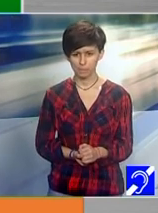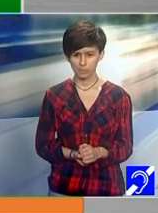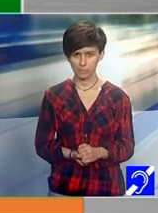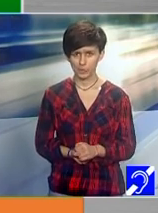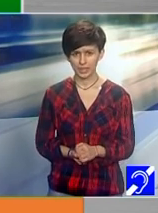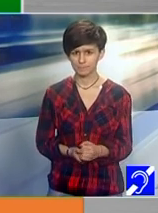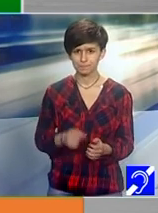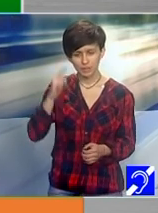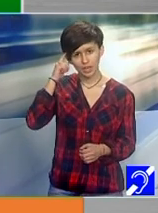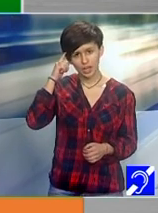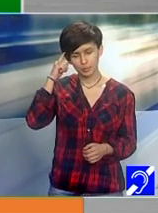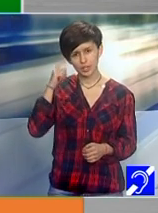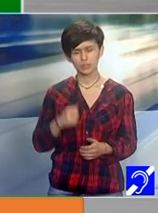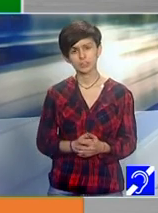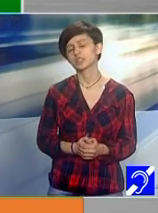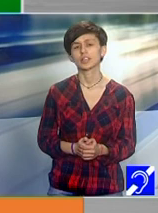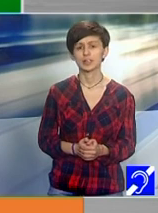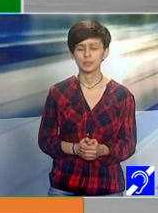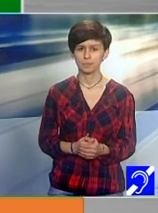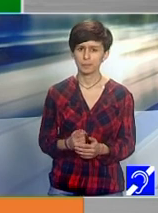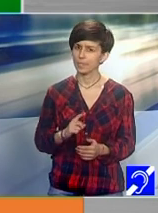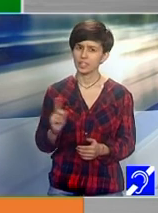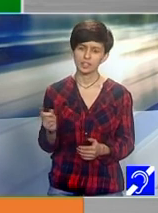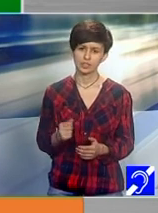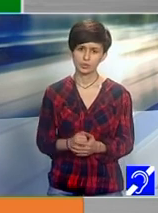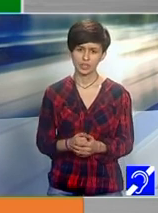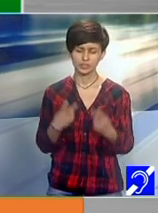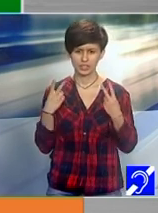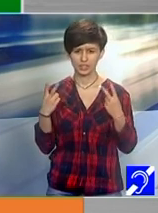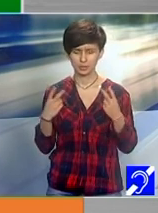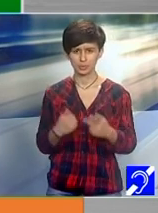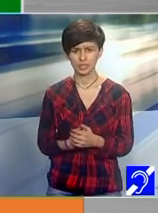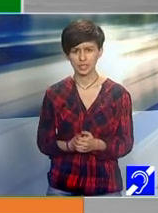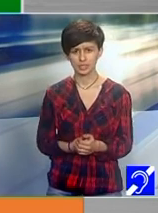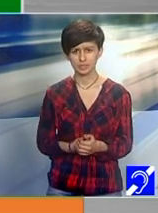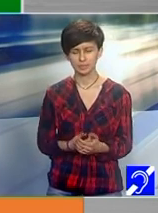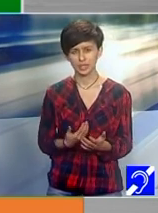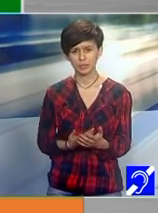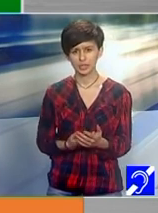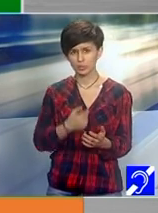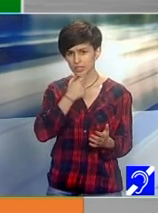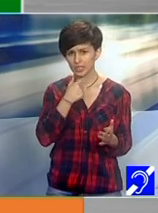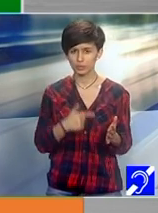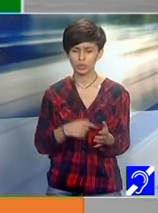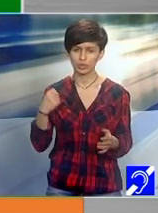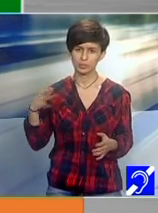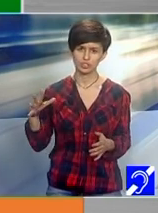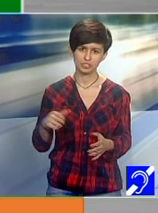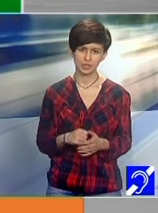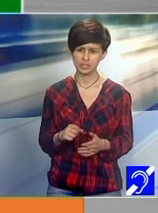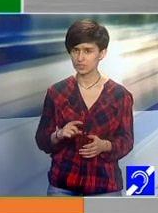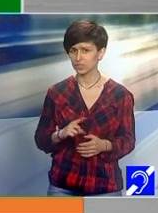au considerat că nu-și are rostul. Atâta timp cât pe parcursul anului 2015 nu